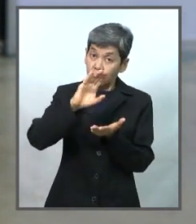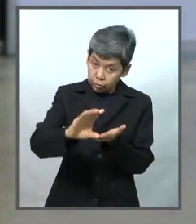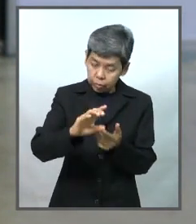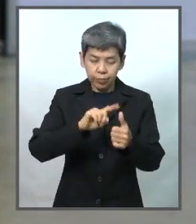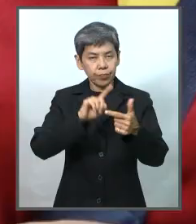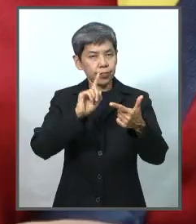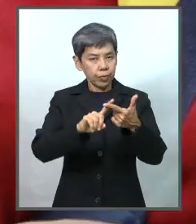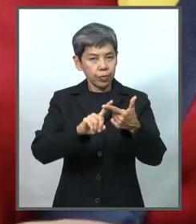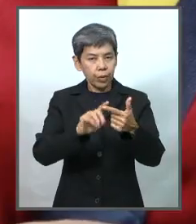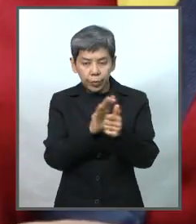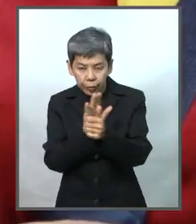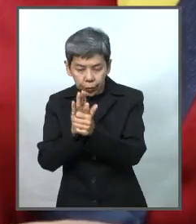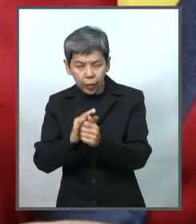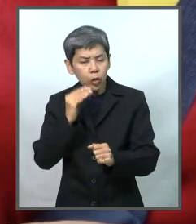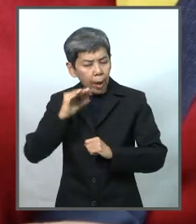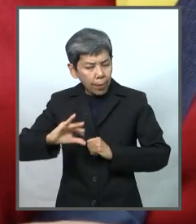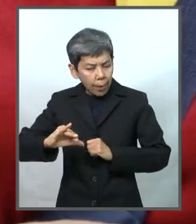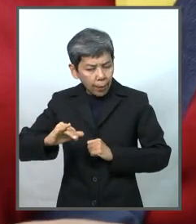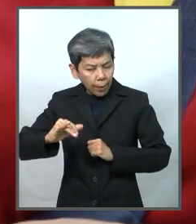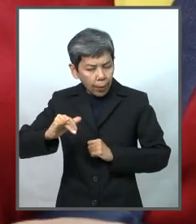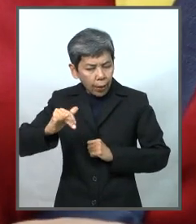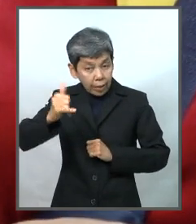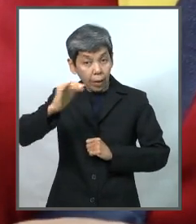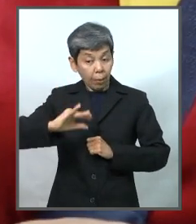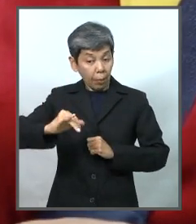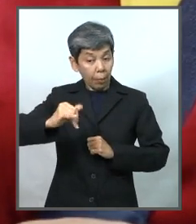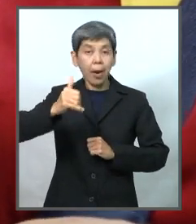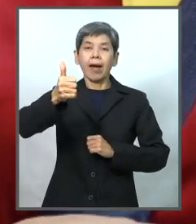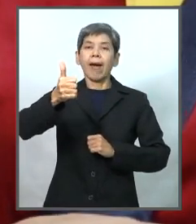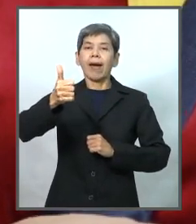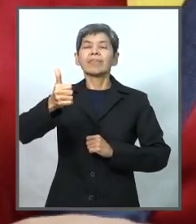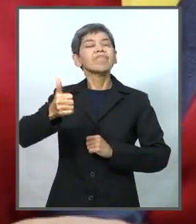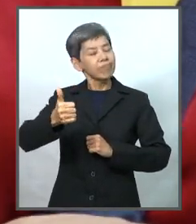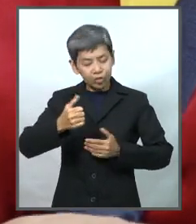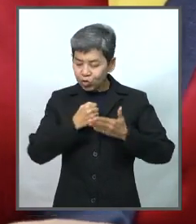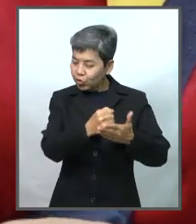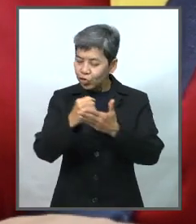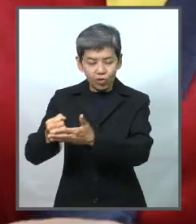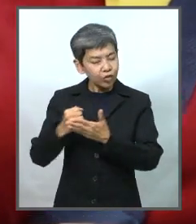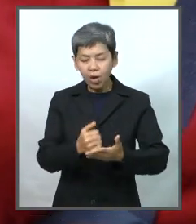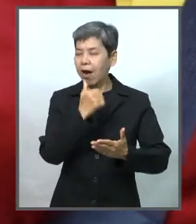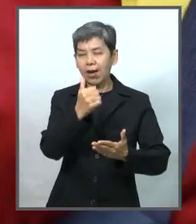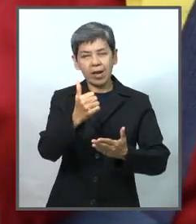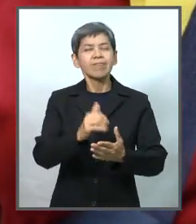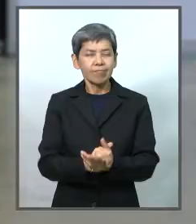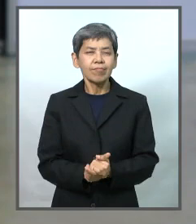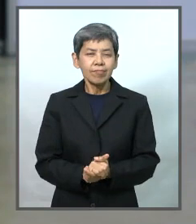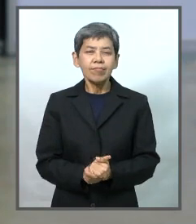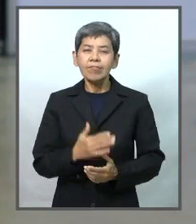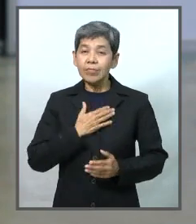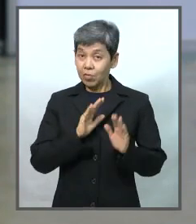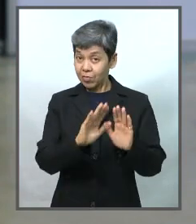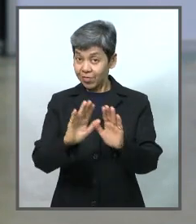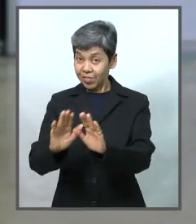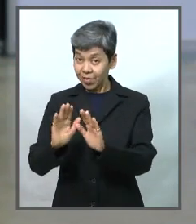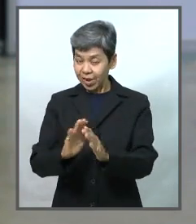แล้วเขาก็จะดีขึ้นเรื่อยๆค่ะพอเขาดีขึ้นก็ไม่เป็นอะไรของสังคมสภาวะของสังคมเรานะคะขอฝากด้ว